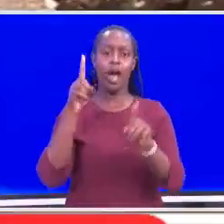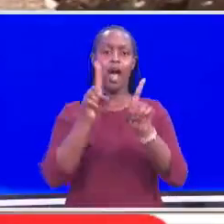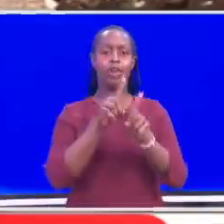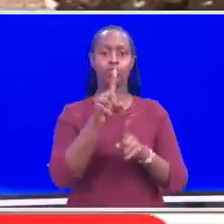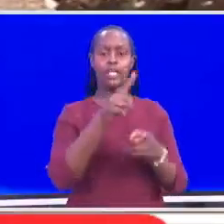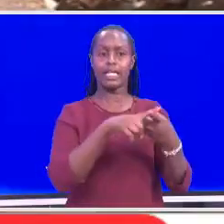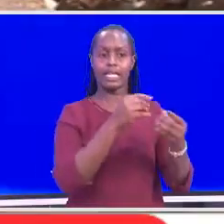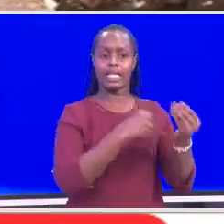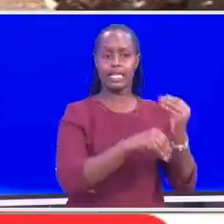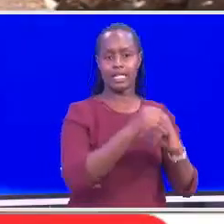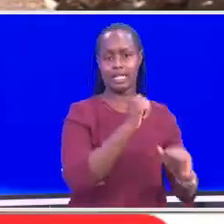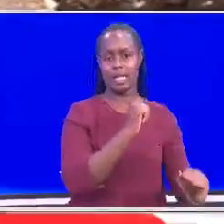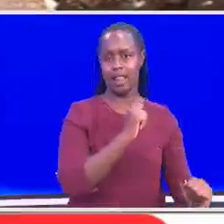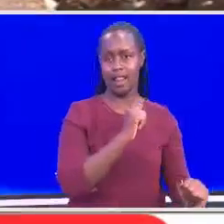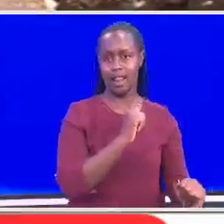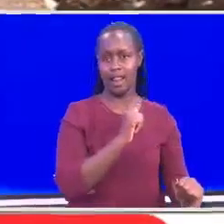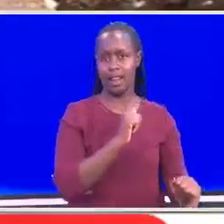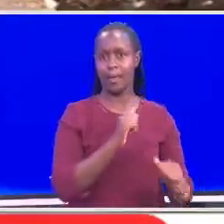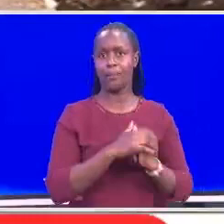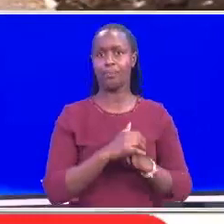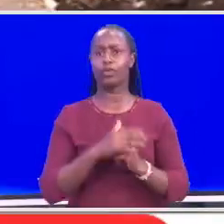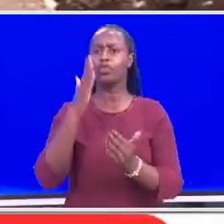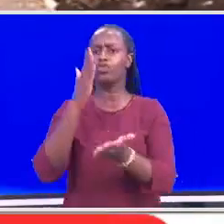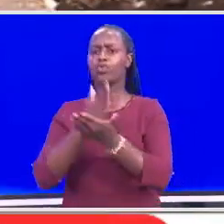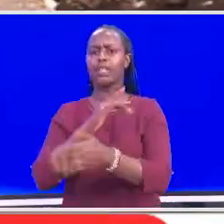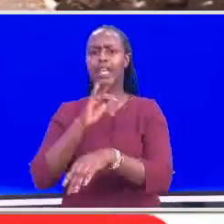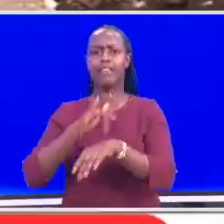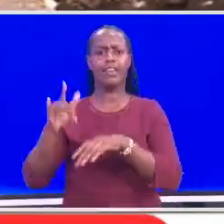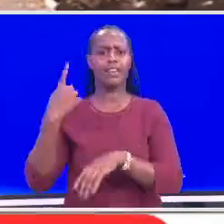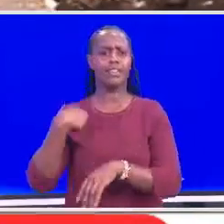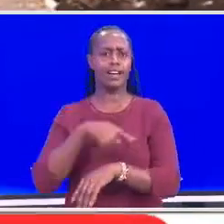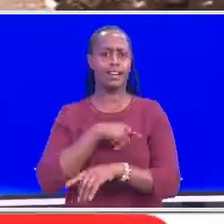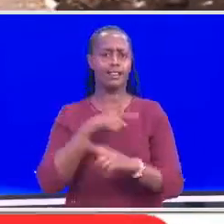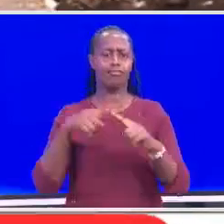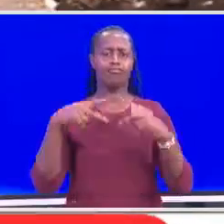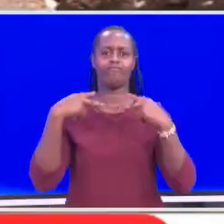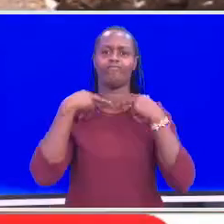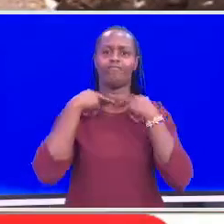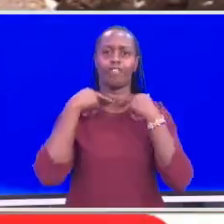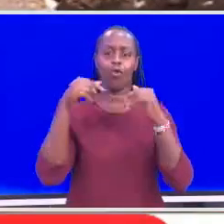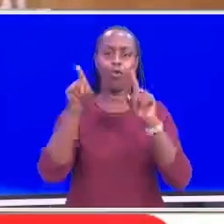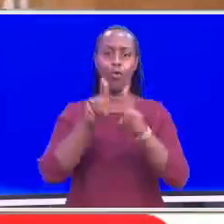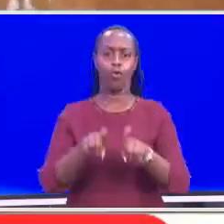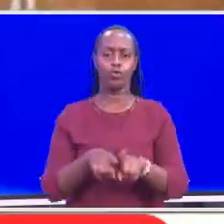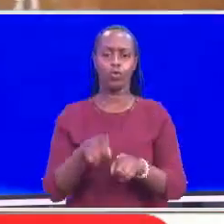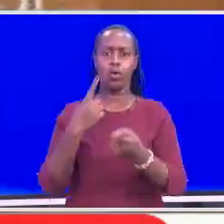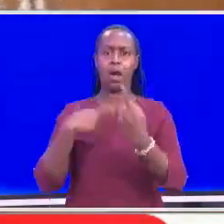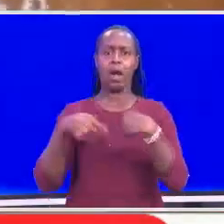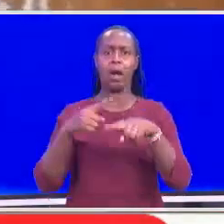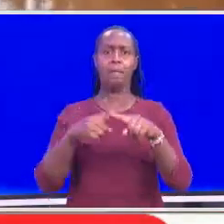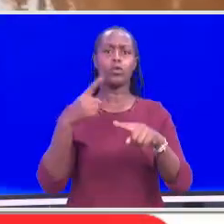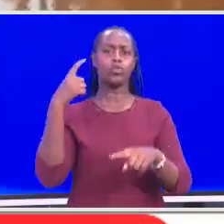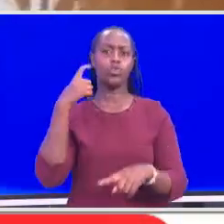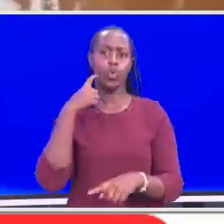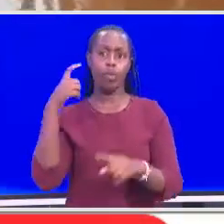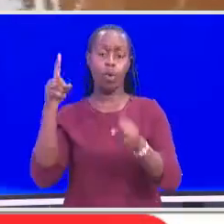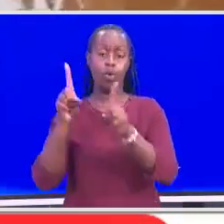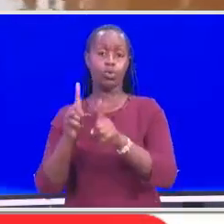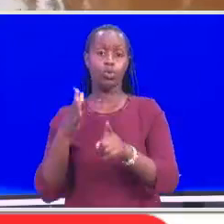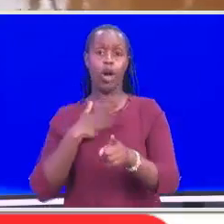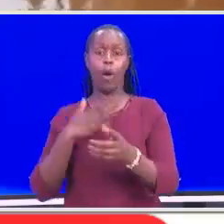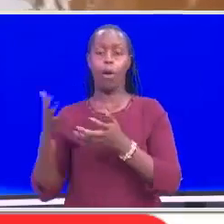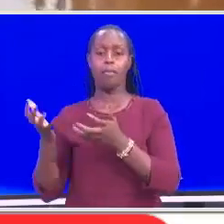ukweli, zaidi inakuja upande hii inatuangamiza, inaingia mpaka kwa maduka, kwa manyumba kama hii, inatuharibia mpaka